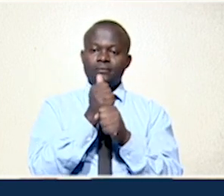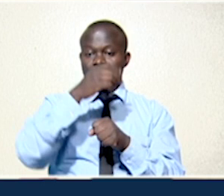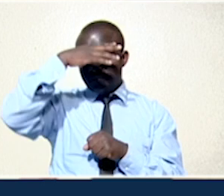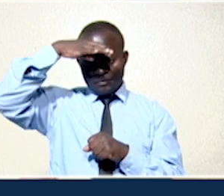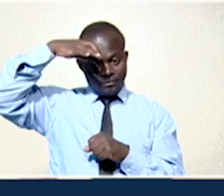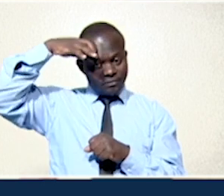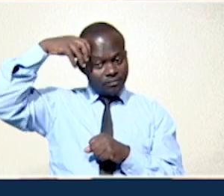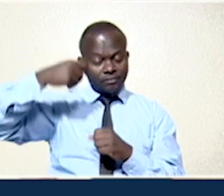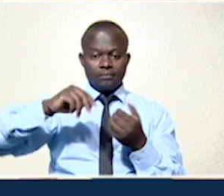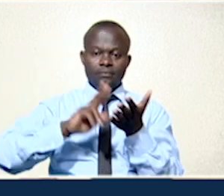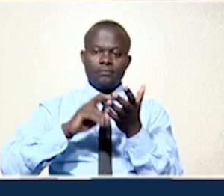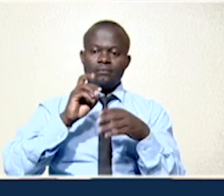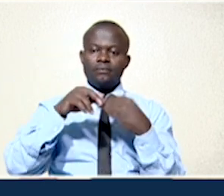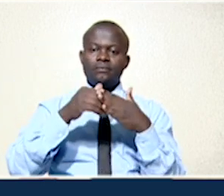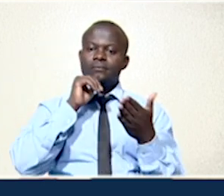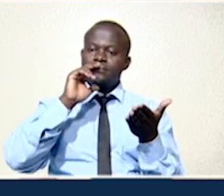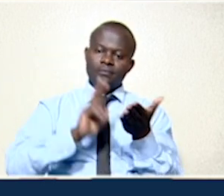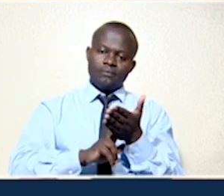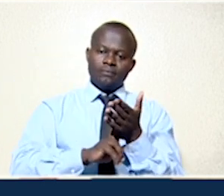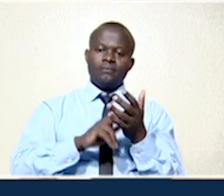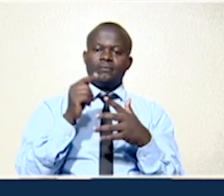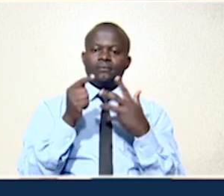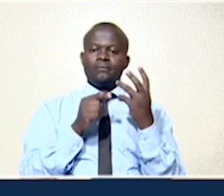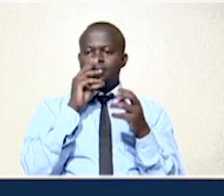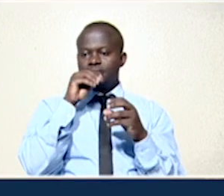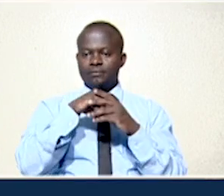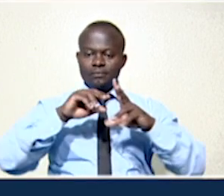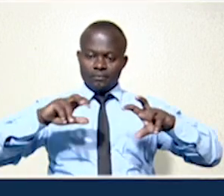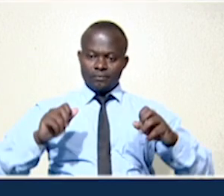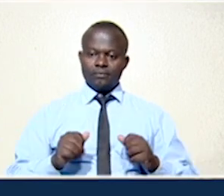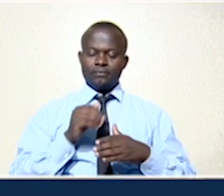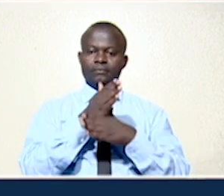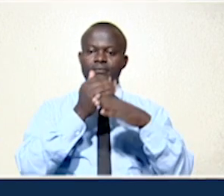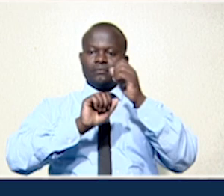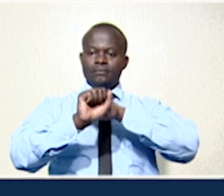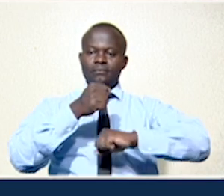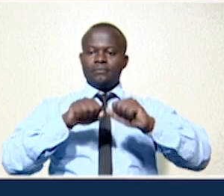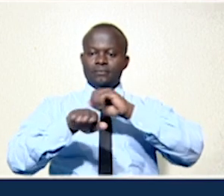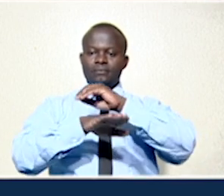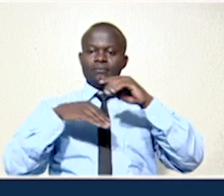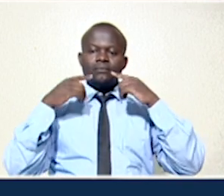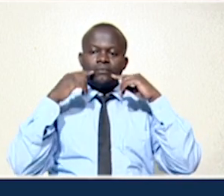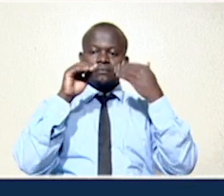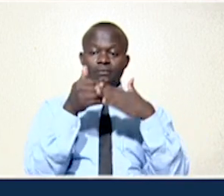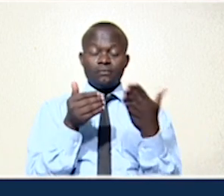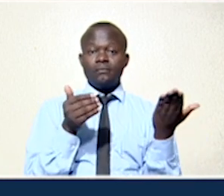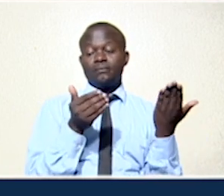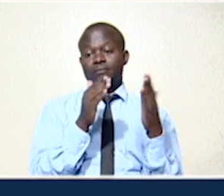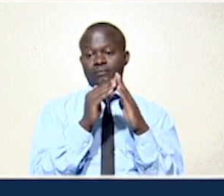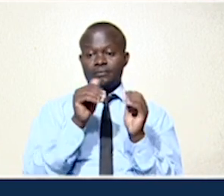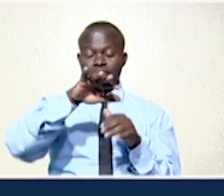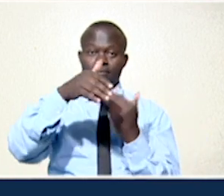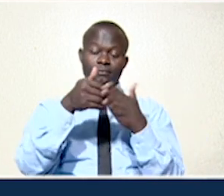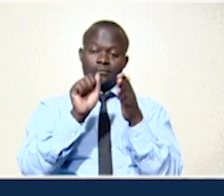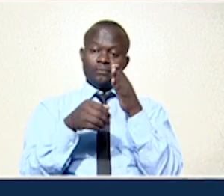bigoye kwemeza cyangwa se kutemeza iki ibyavuzwe mu nyigo. Minisiteri y'ibikorwa remezo ivuga ko usibye inzu ziciriritse